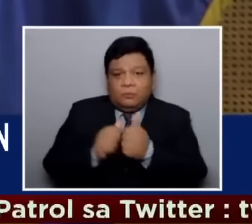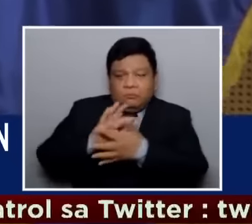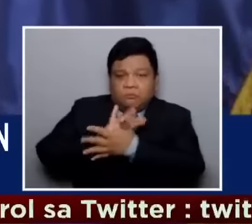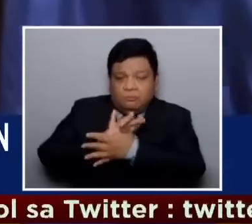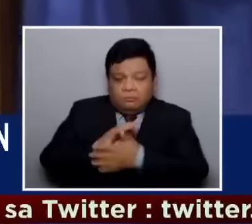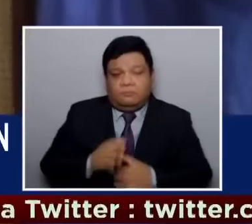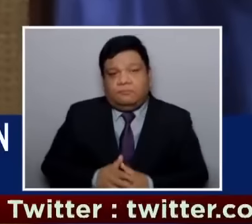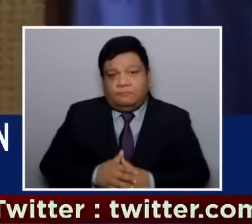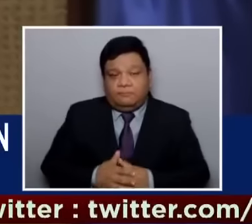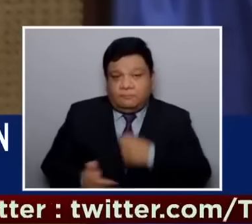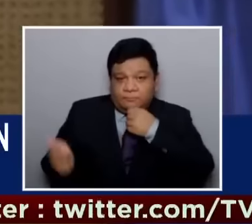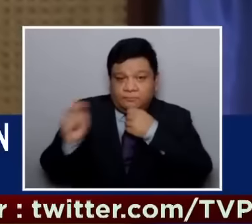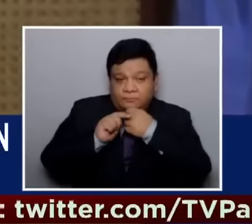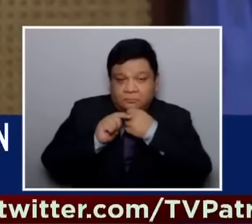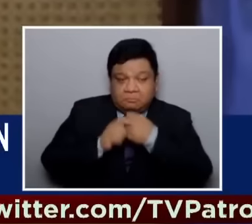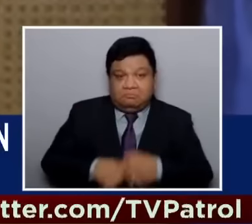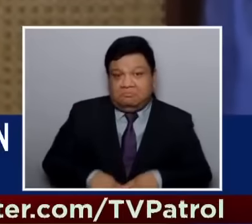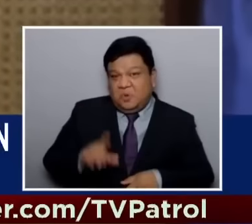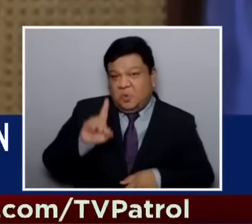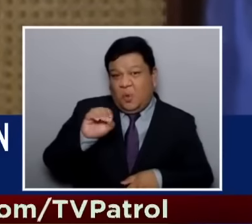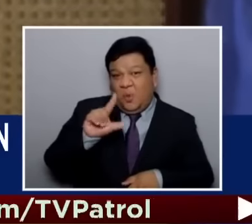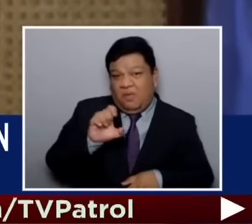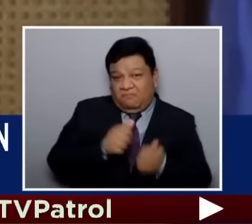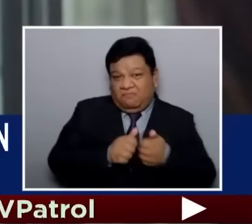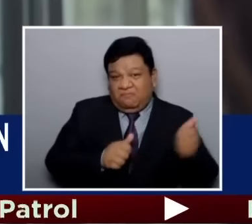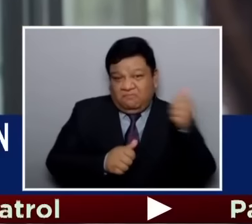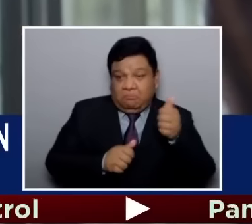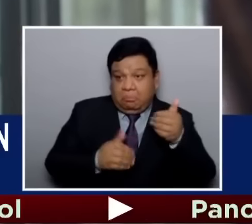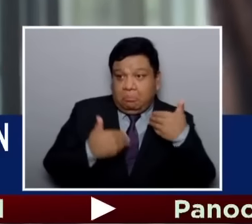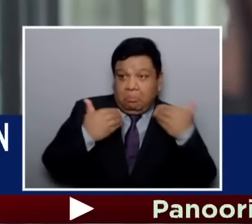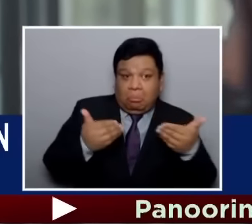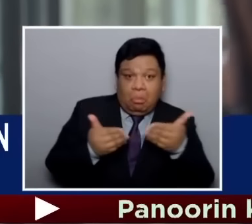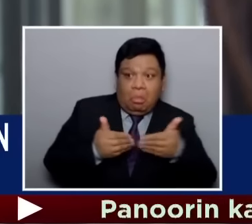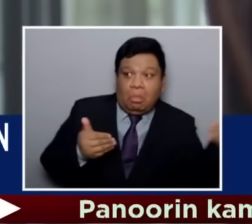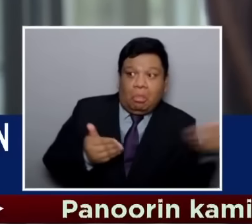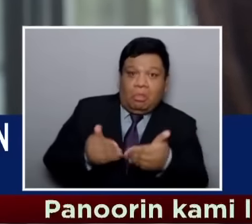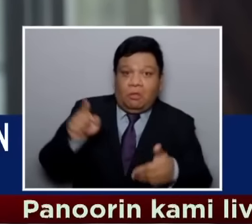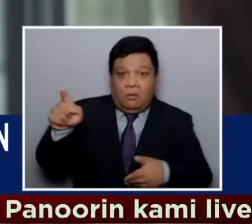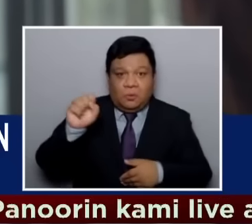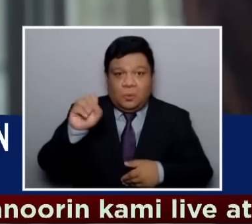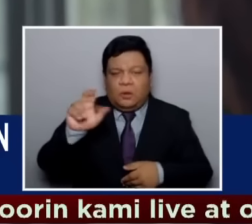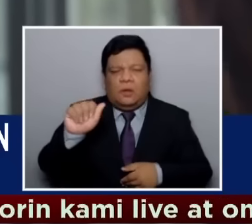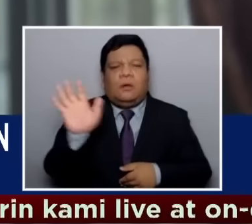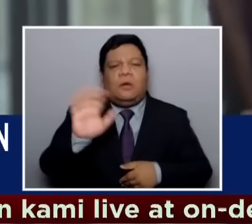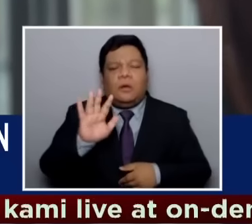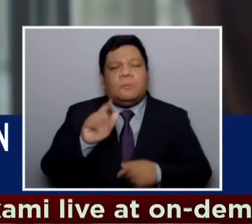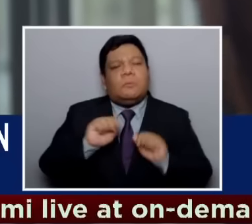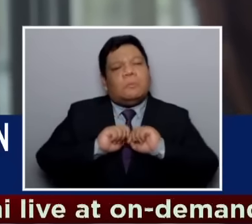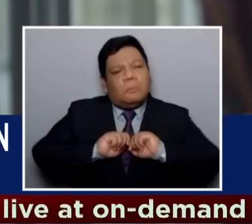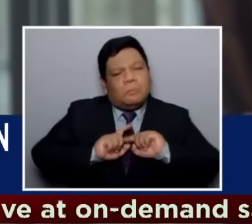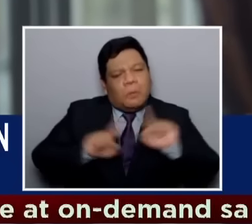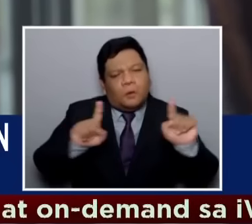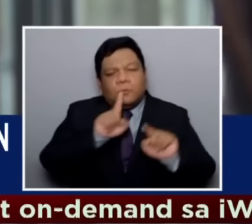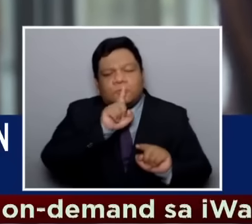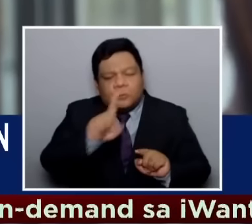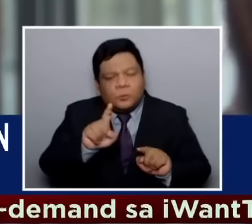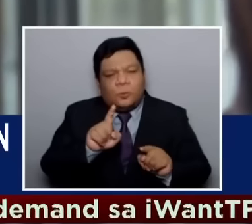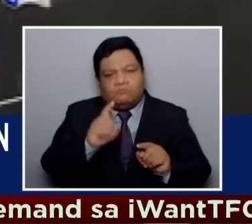ni Laguesma ang lalamanin ng SONA ng Pangulo sa Lunes. Pero siniguro niya, economic recovery ang prioridad ng